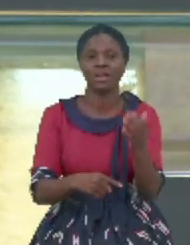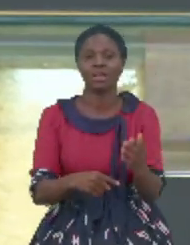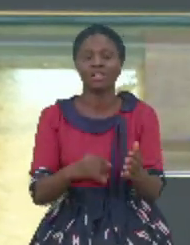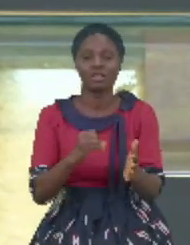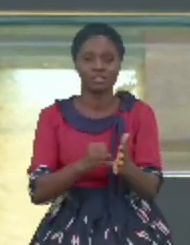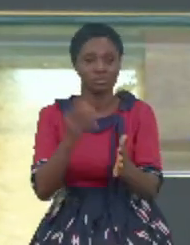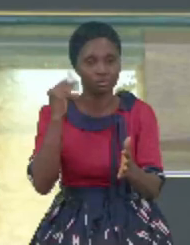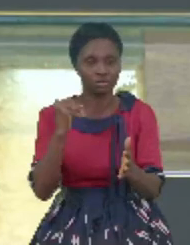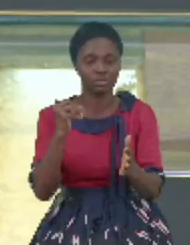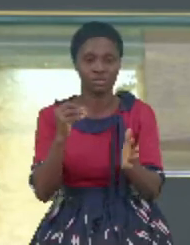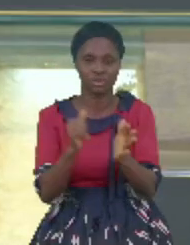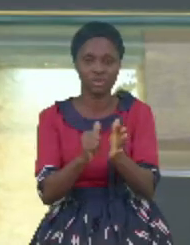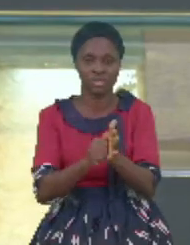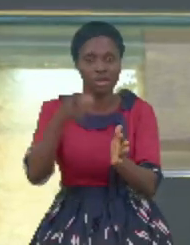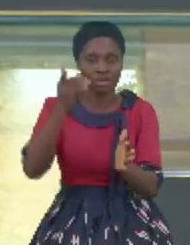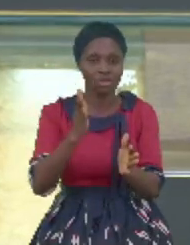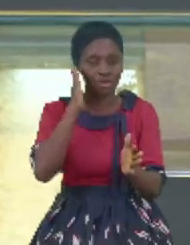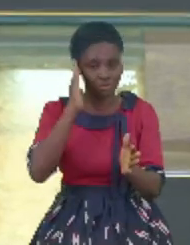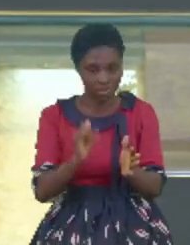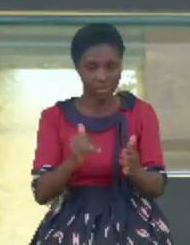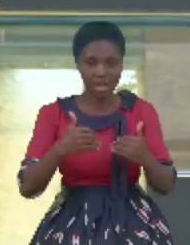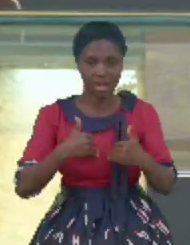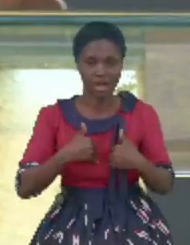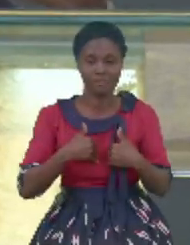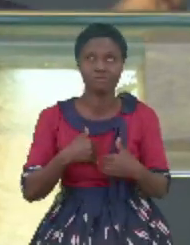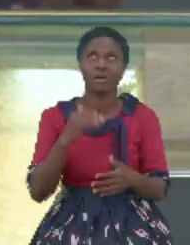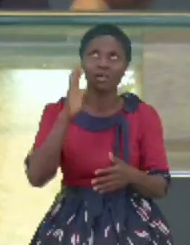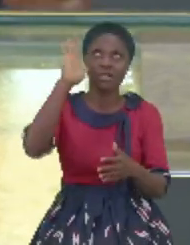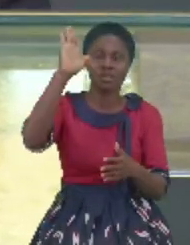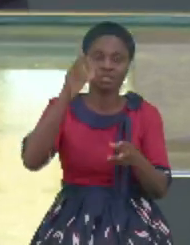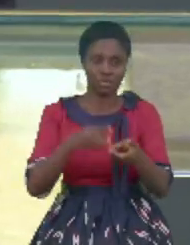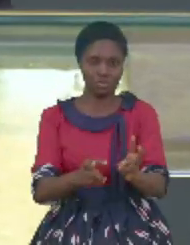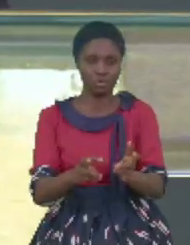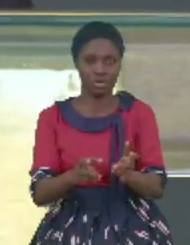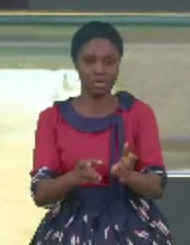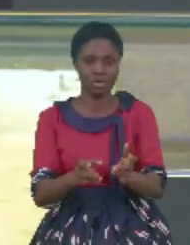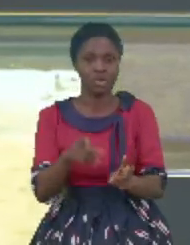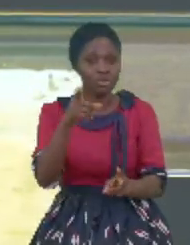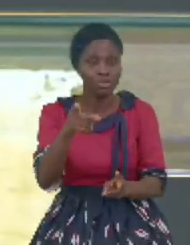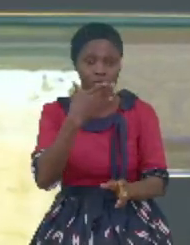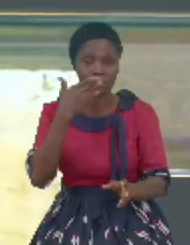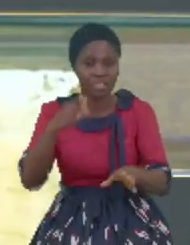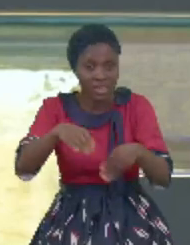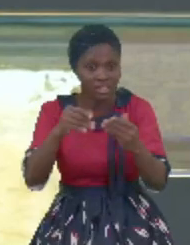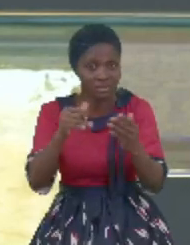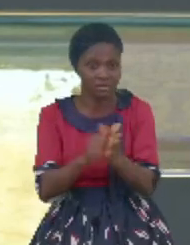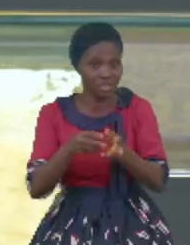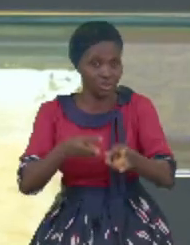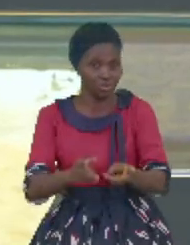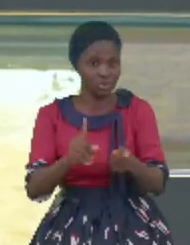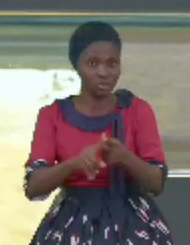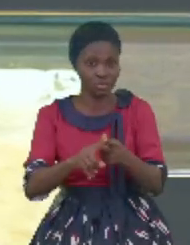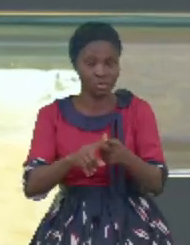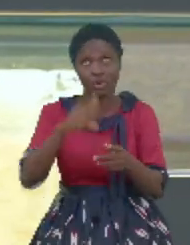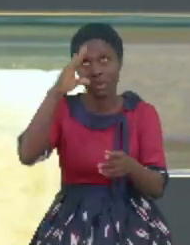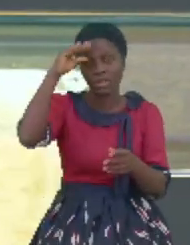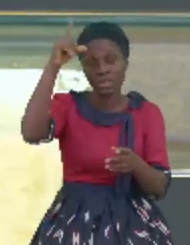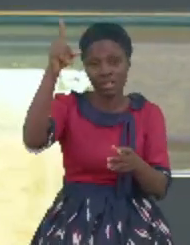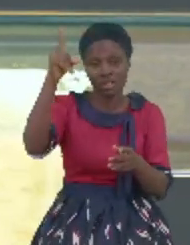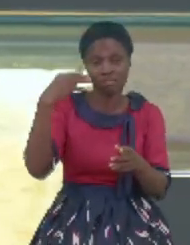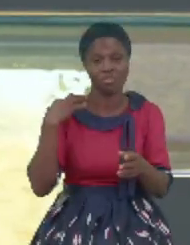forme de châtiment que Dieu a sa volonté. Dieu a toujours sa volonté. Il vaut mieux lui donner la